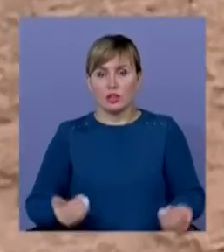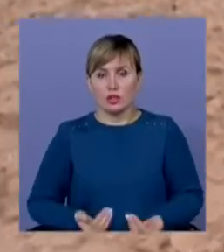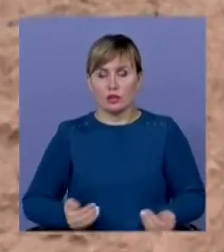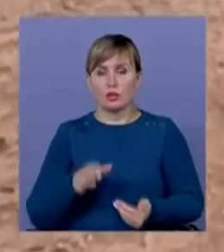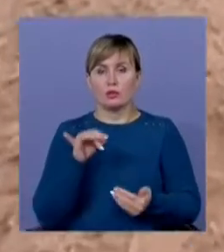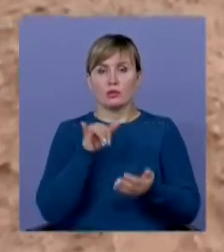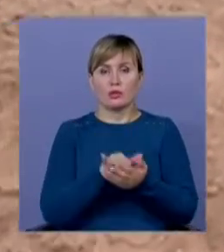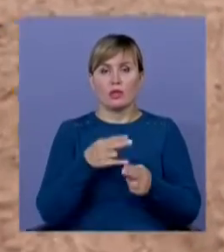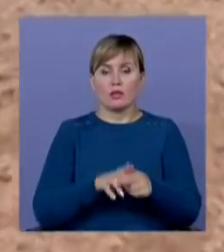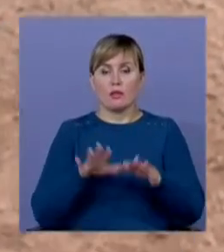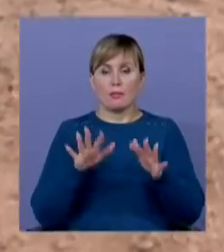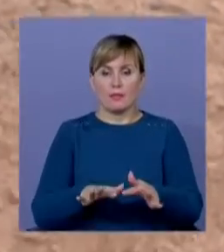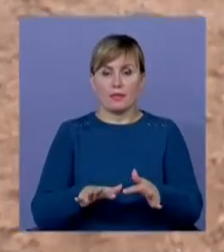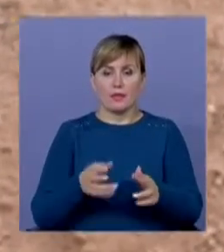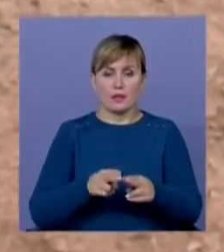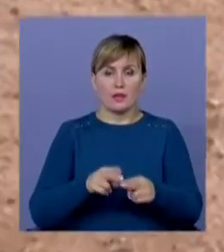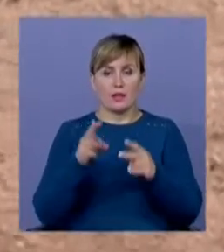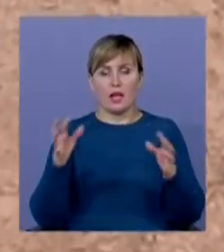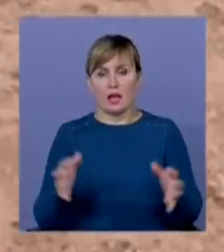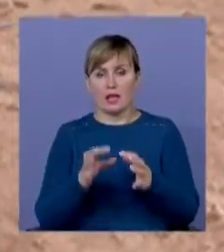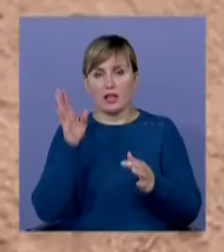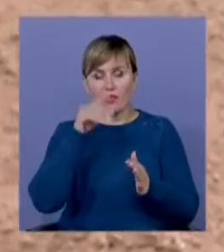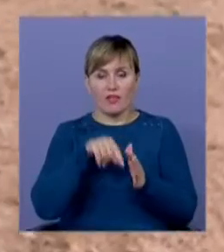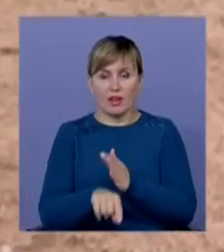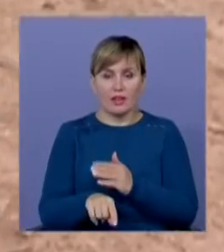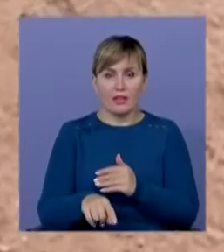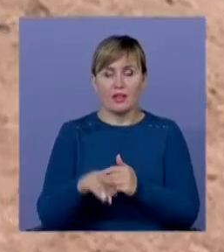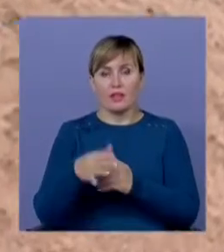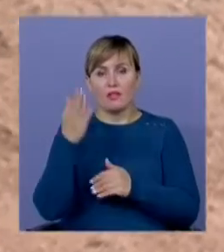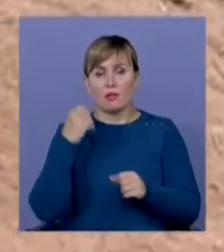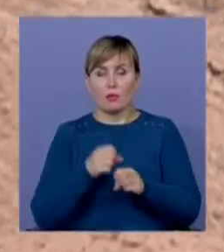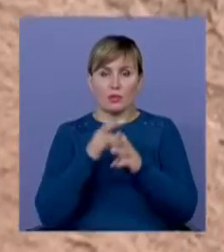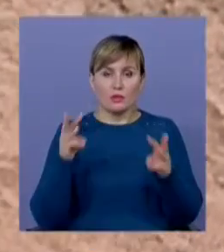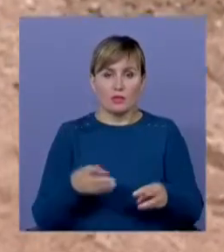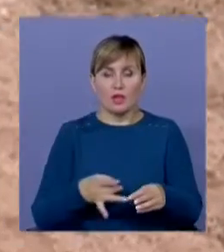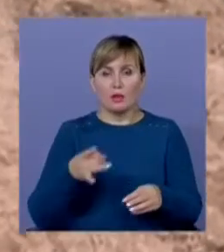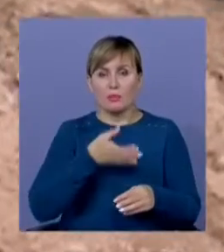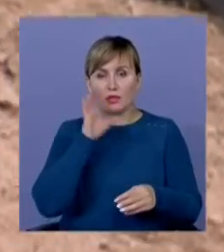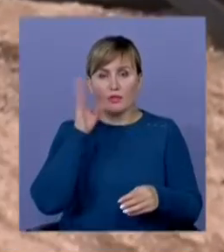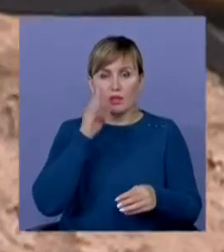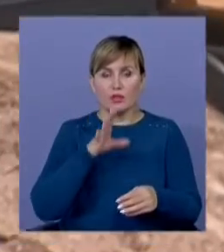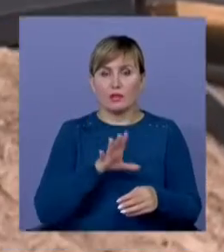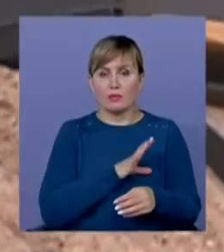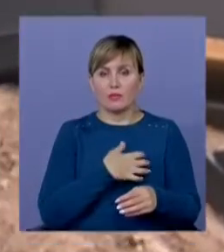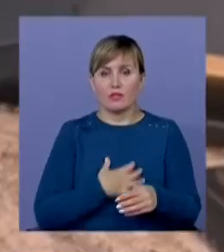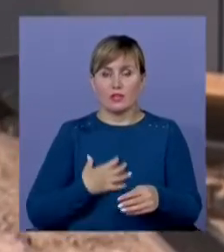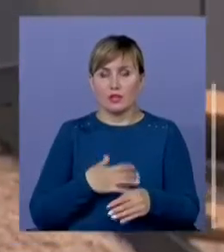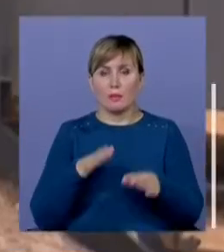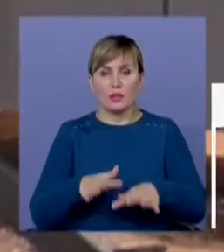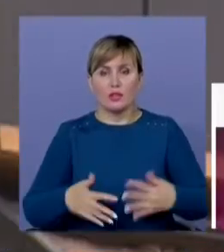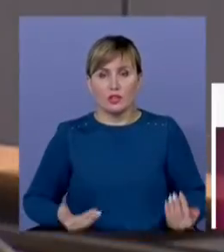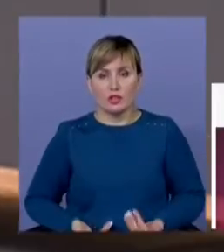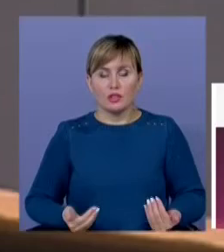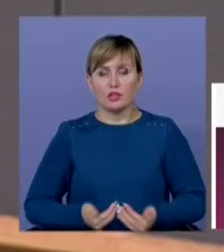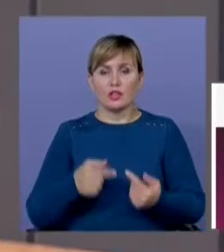и установить на его месте резервуар для хранения воды. Тогда вопрос обеспечения района питьевой водой был в приоритете. Местные жители не